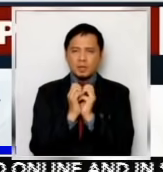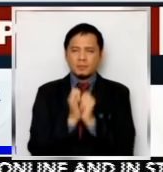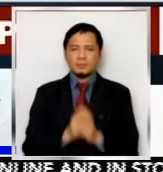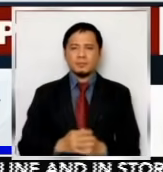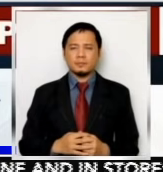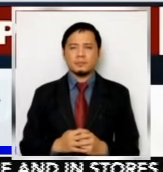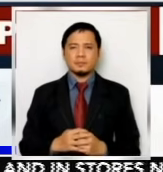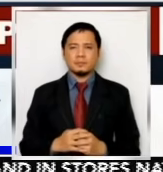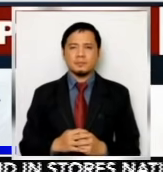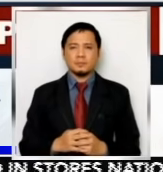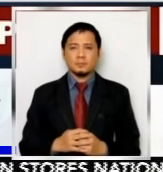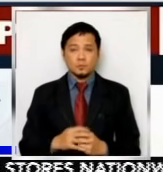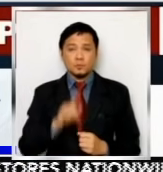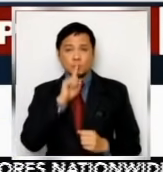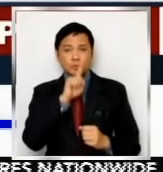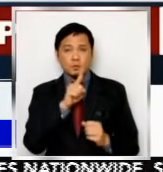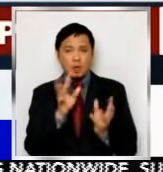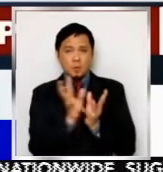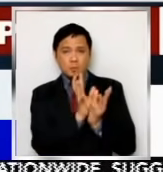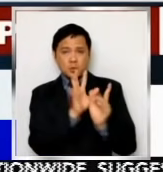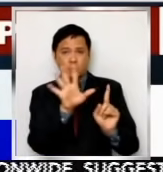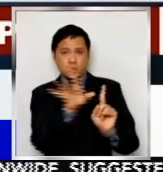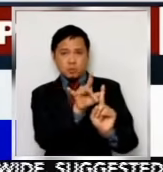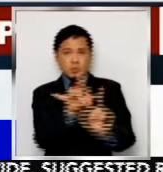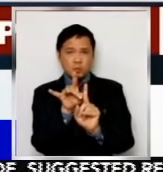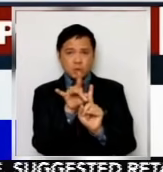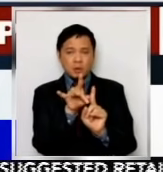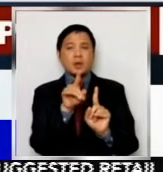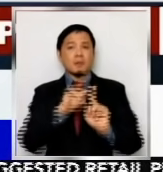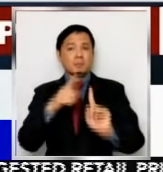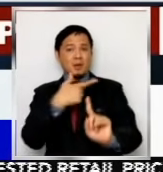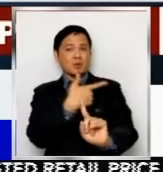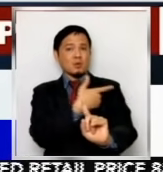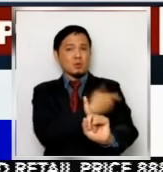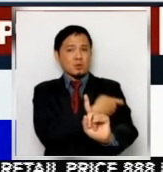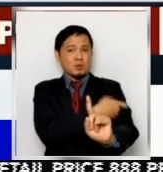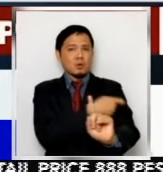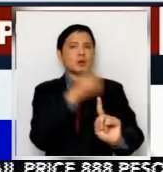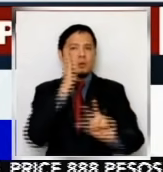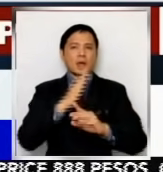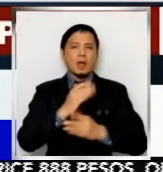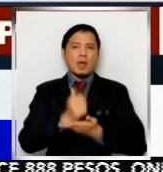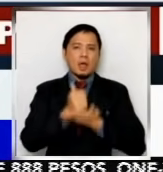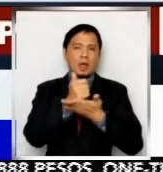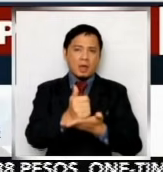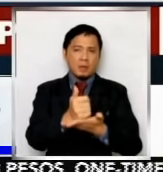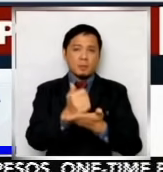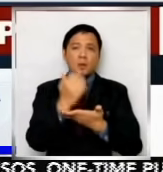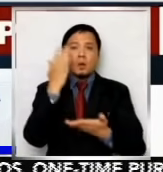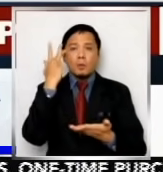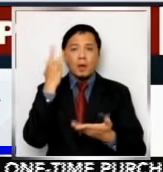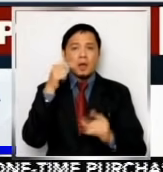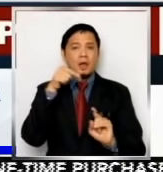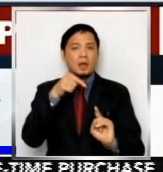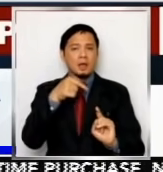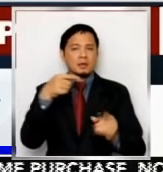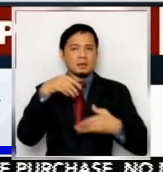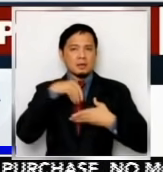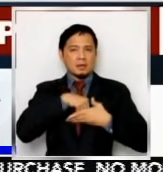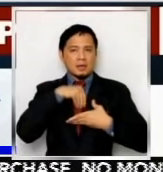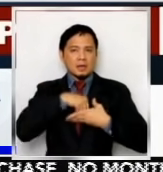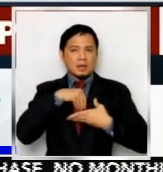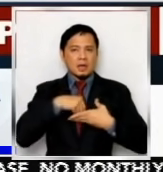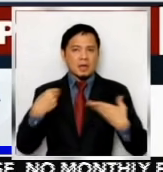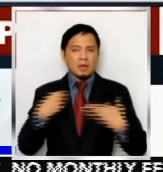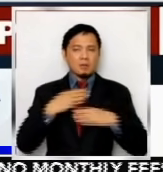transmission blocking properties lahat ng ating bakuna. Kasi yung viral load nila is about 4 times lower than somebody who's not vaccinated.